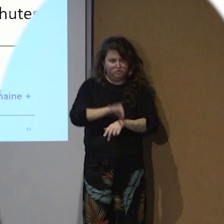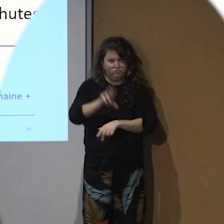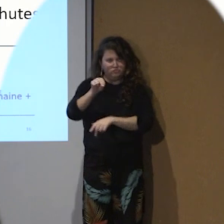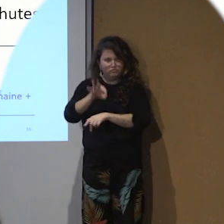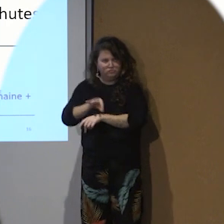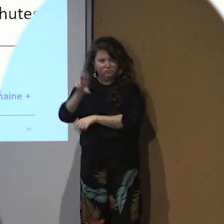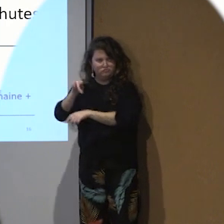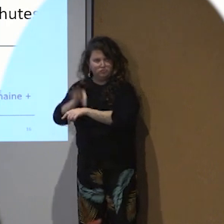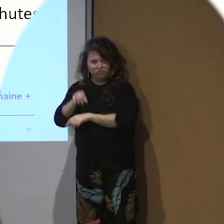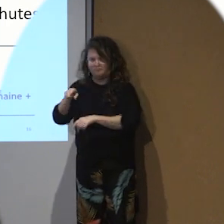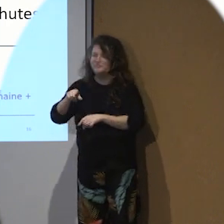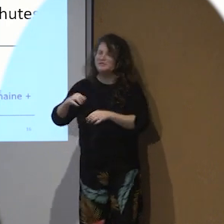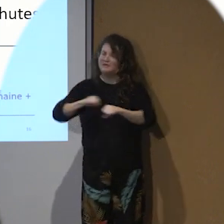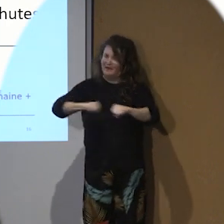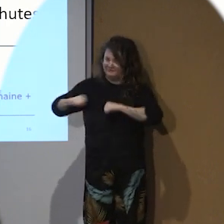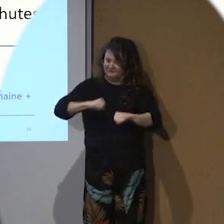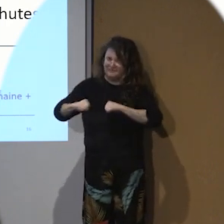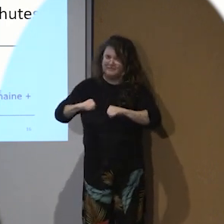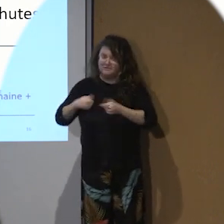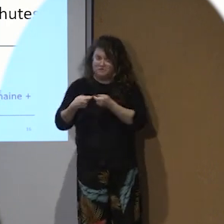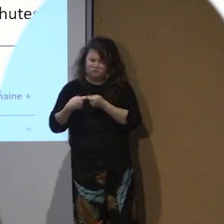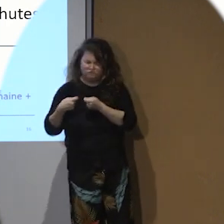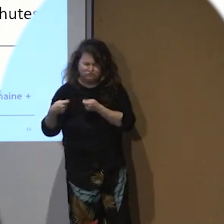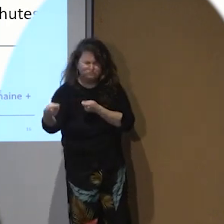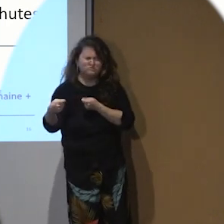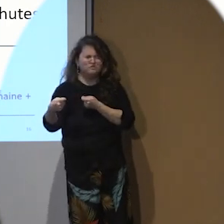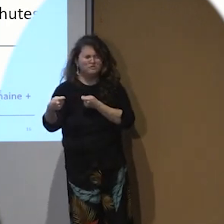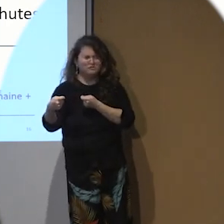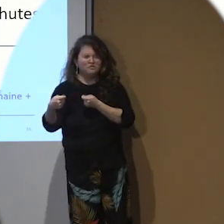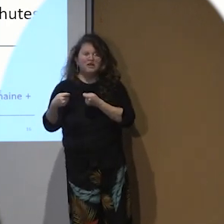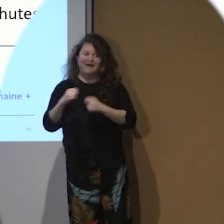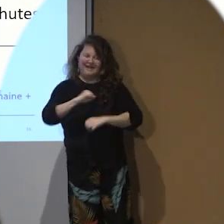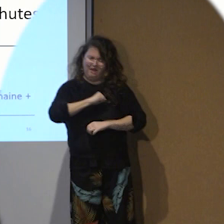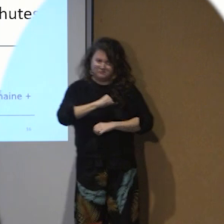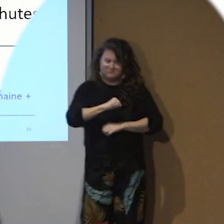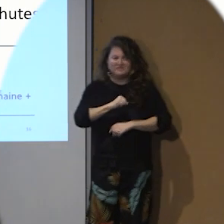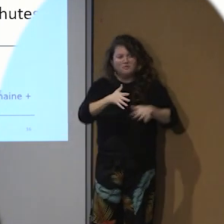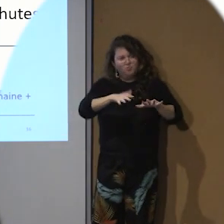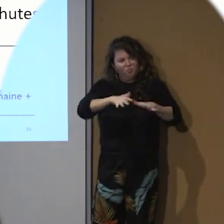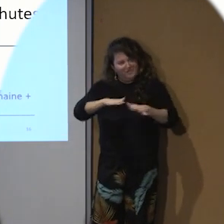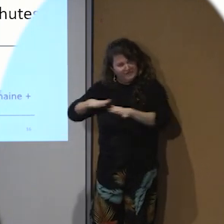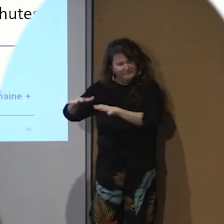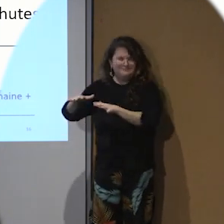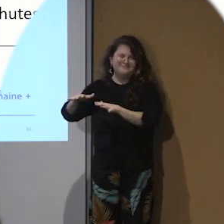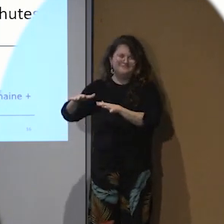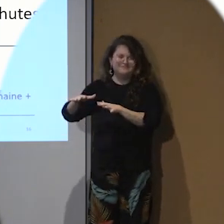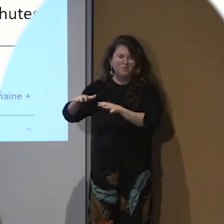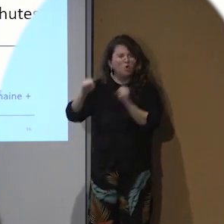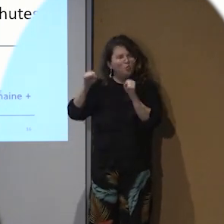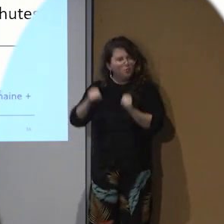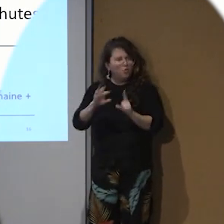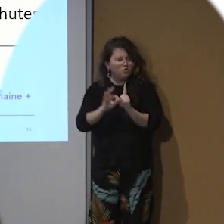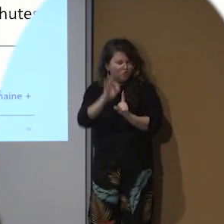physique d'endurance également, d'intensité modérée. Il peut y avoir des nuances.